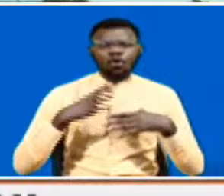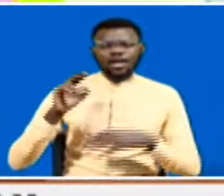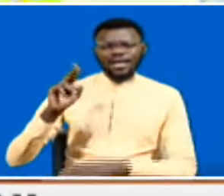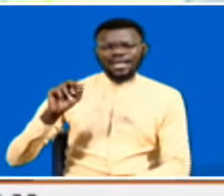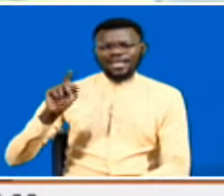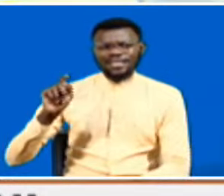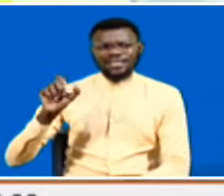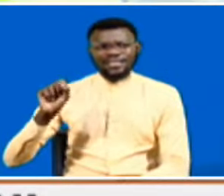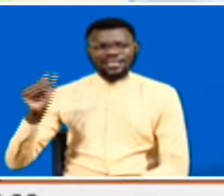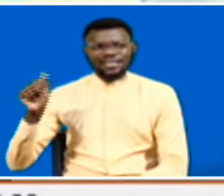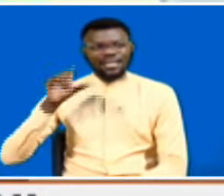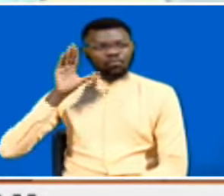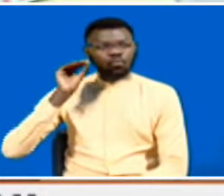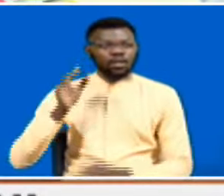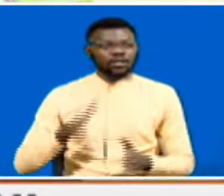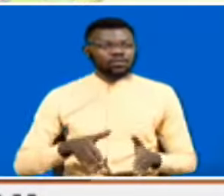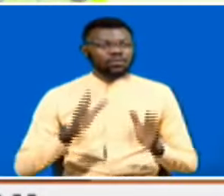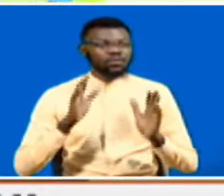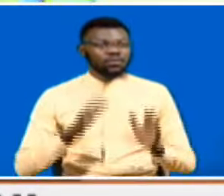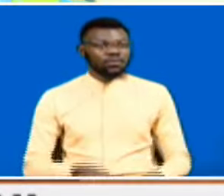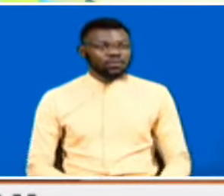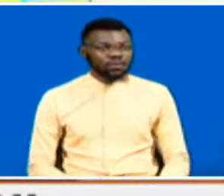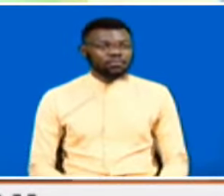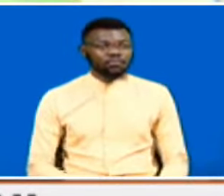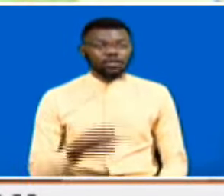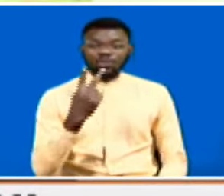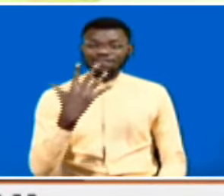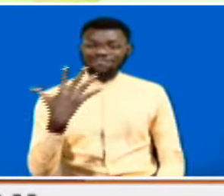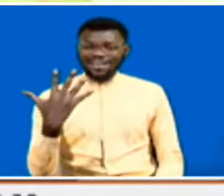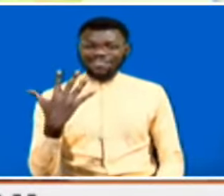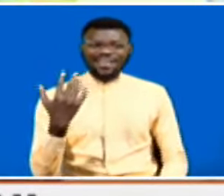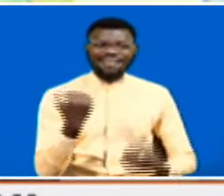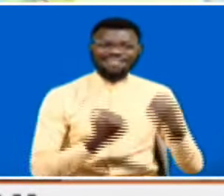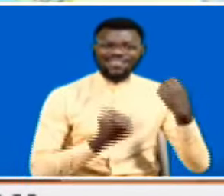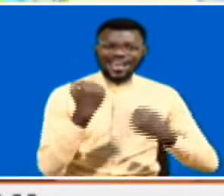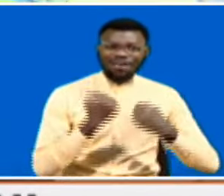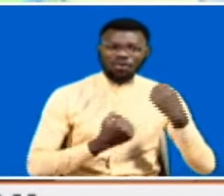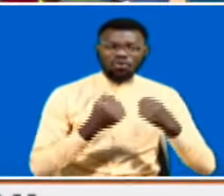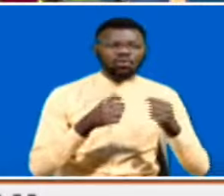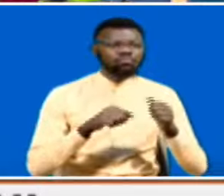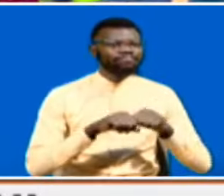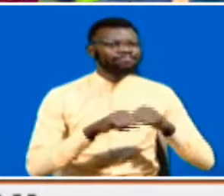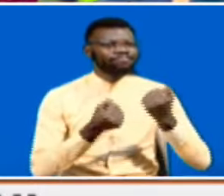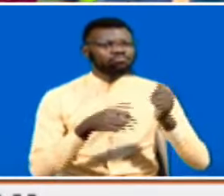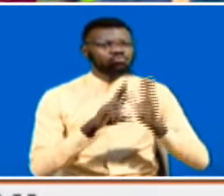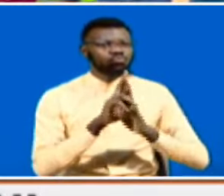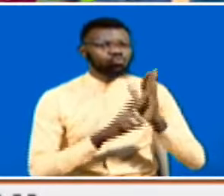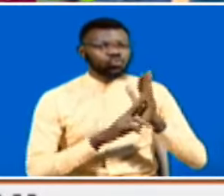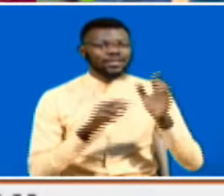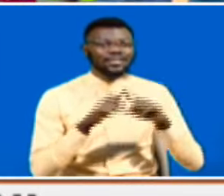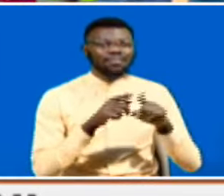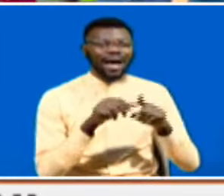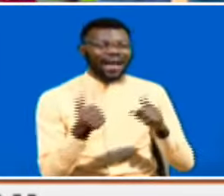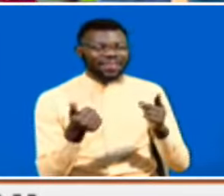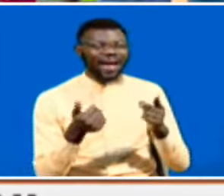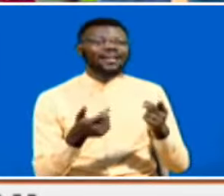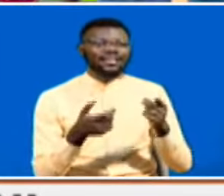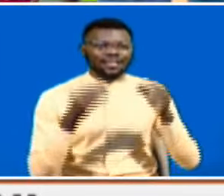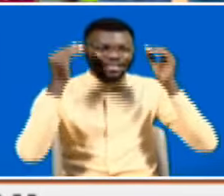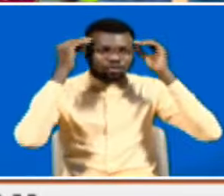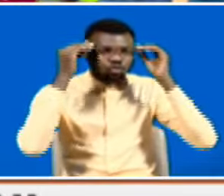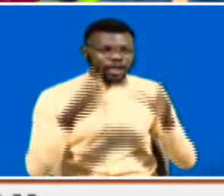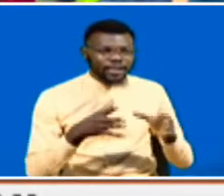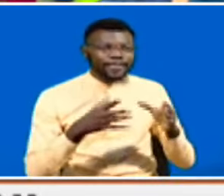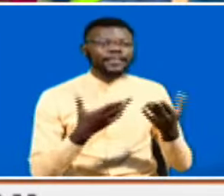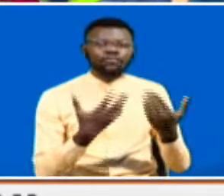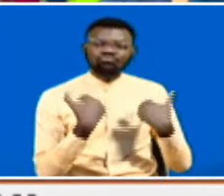Mombasa kilinasa magari 25 mabovu yakiwemo yale yaliyokuwa akiwasafirisha wanafunzi wanaorejea shuleni